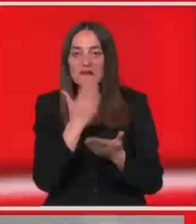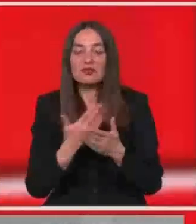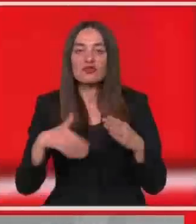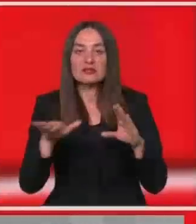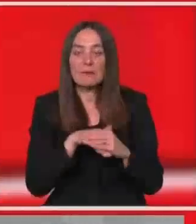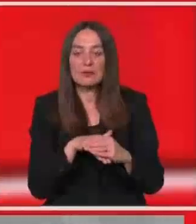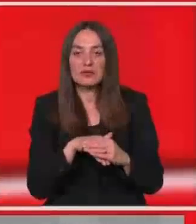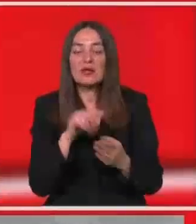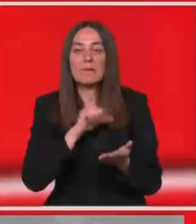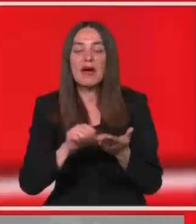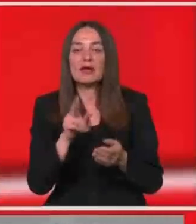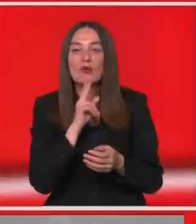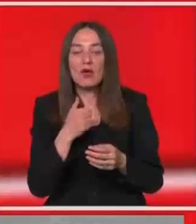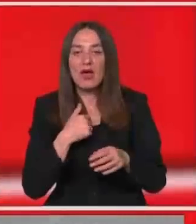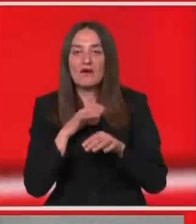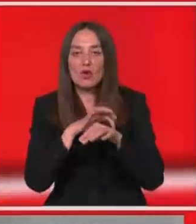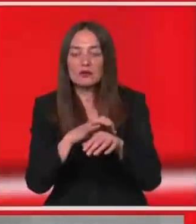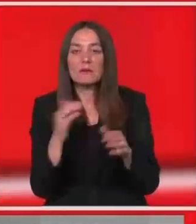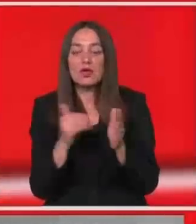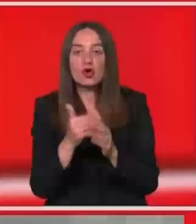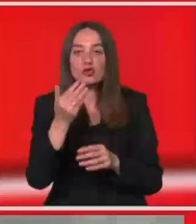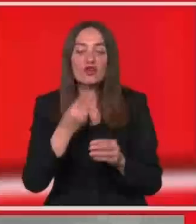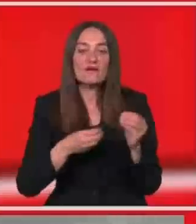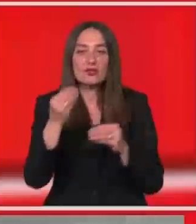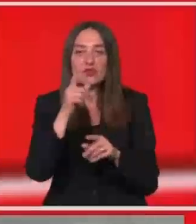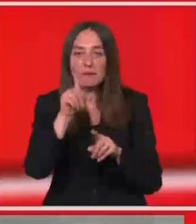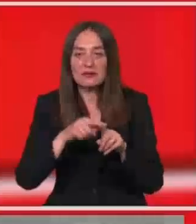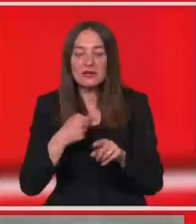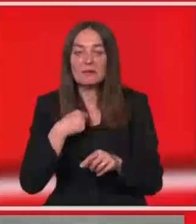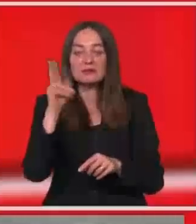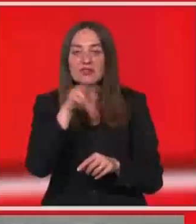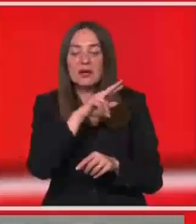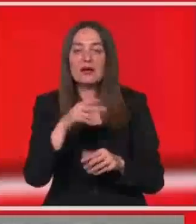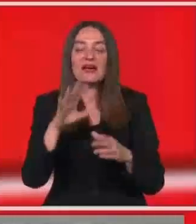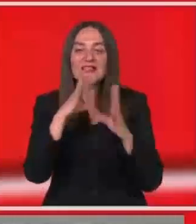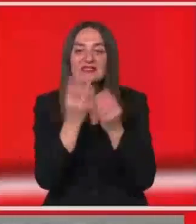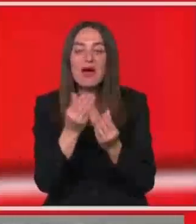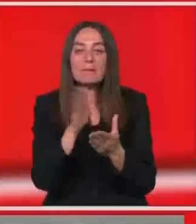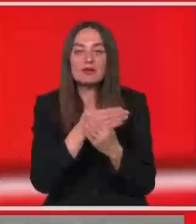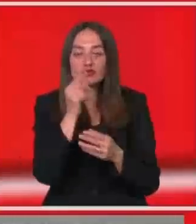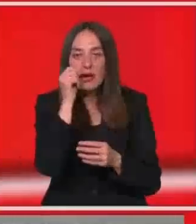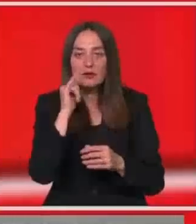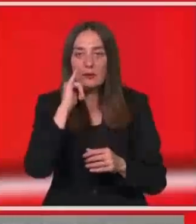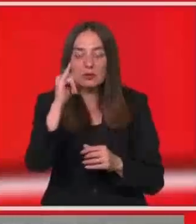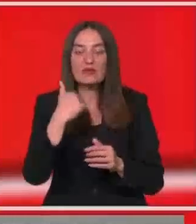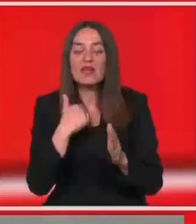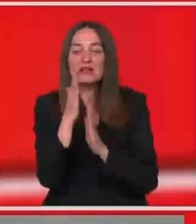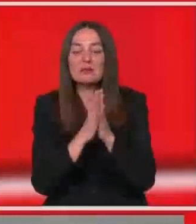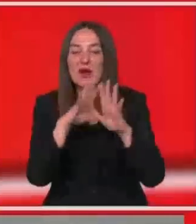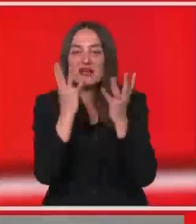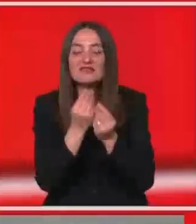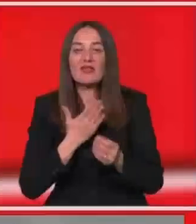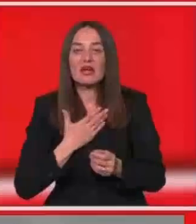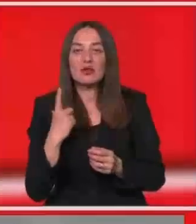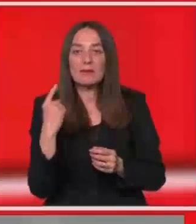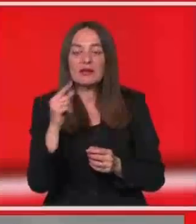zaposlenih, banke koju ja vodim, još pre više od mjesec dana smo zabranili sva međunarodna putovanja, zamolili sve naše